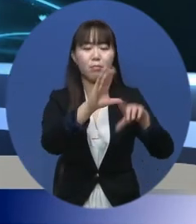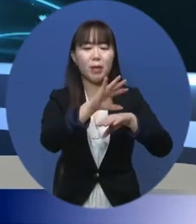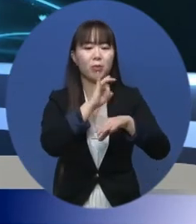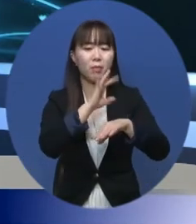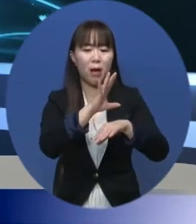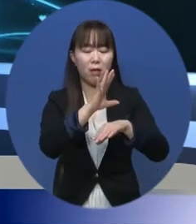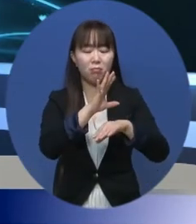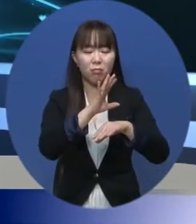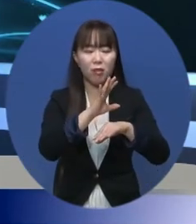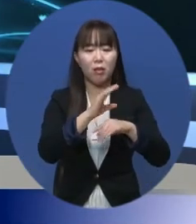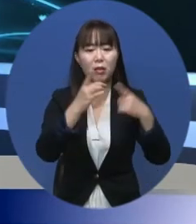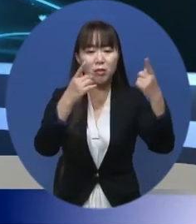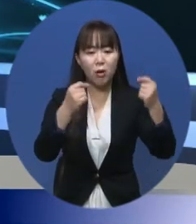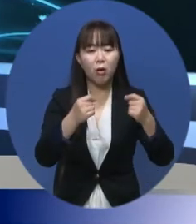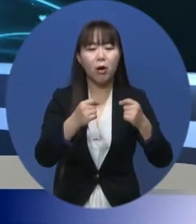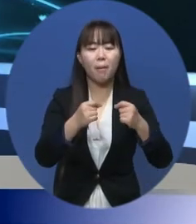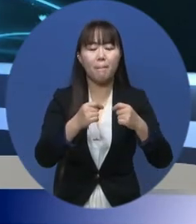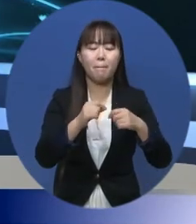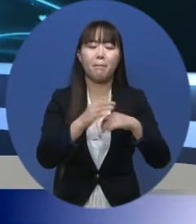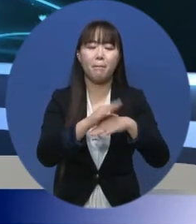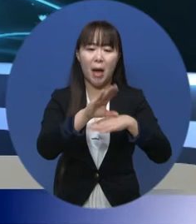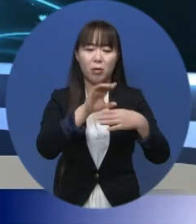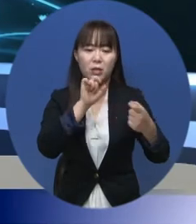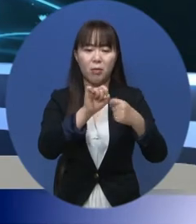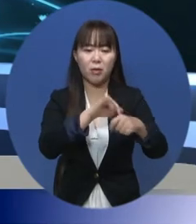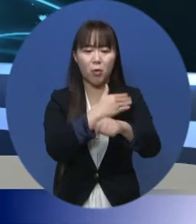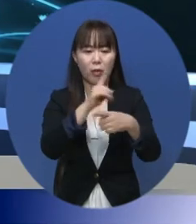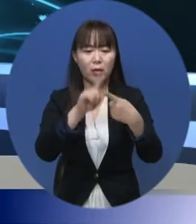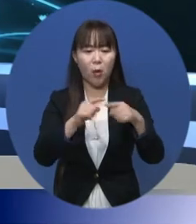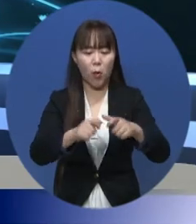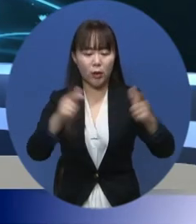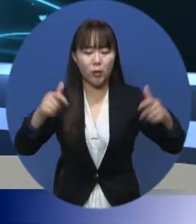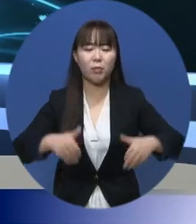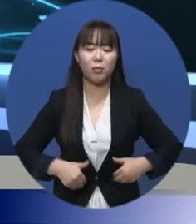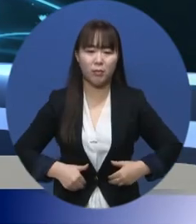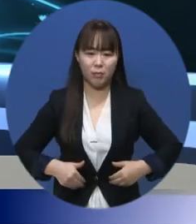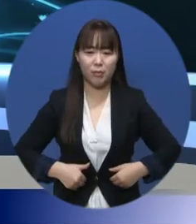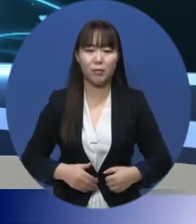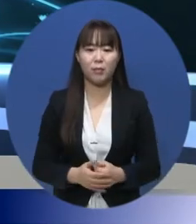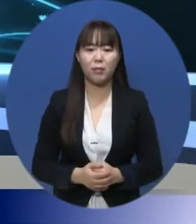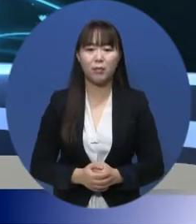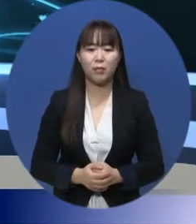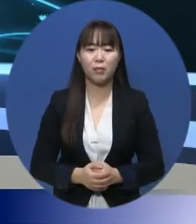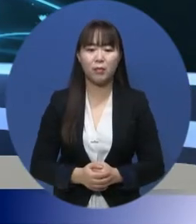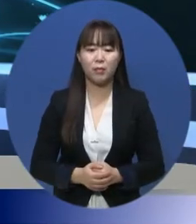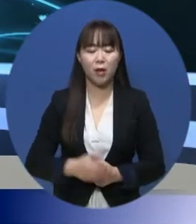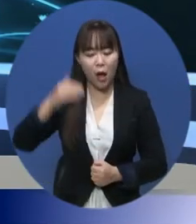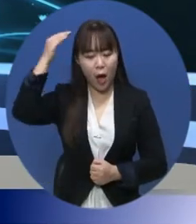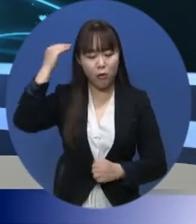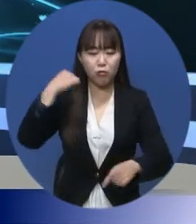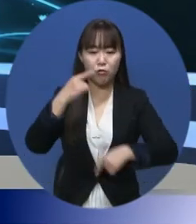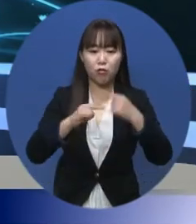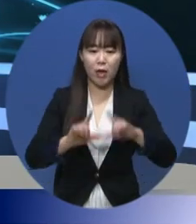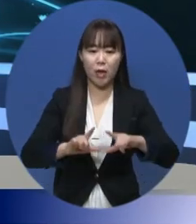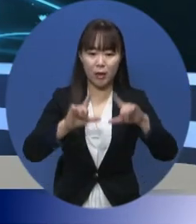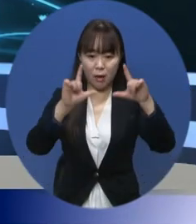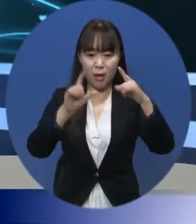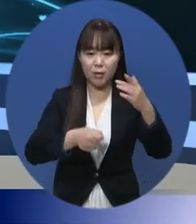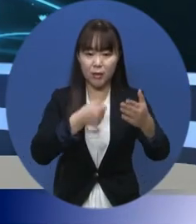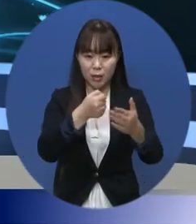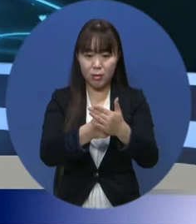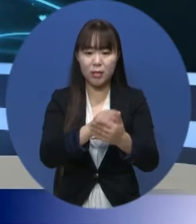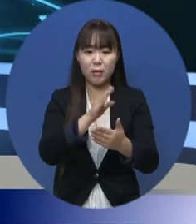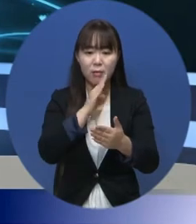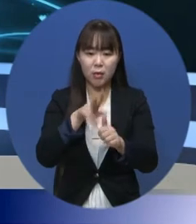제공되는 등 방송 접근권 에서 의 확대도 필요한 상황입니다 한국 수월 날 제정이 실질적인